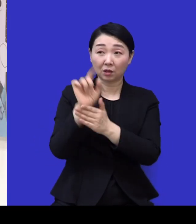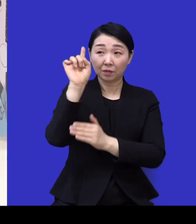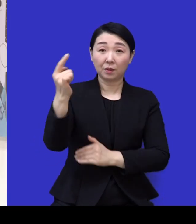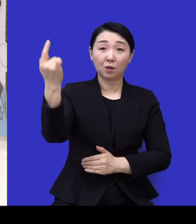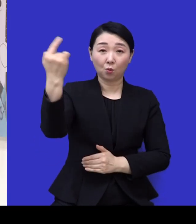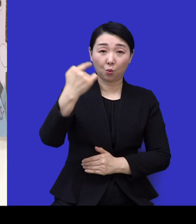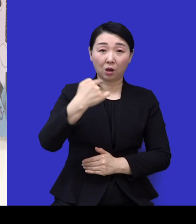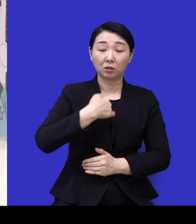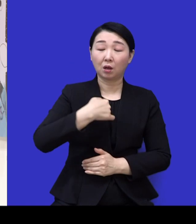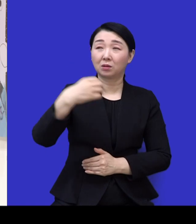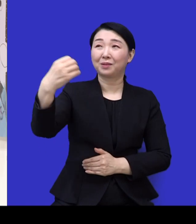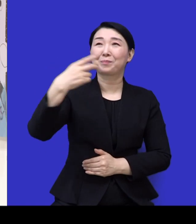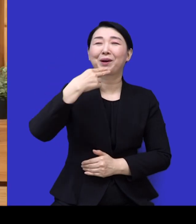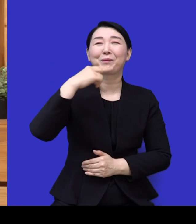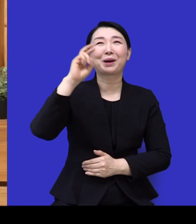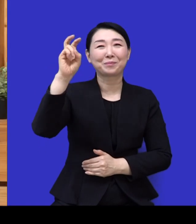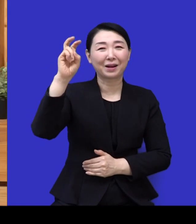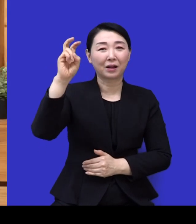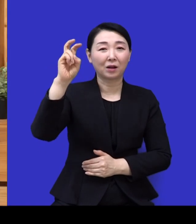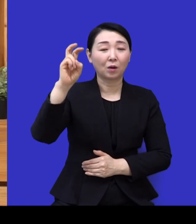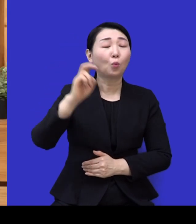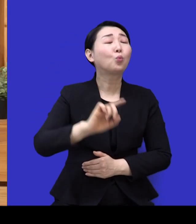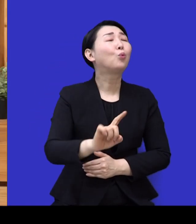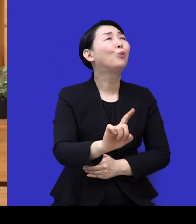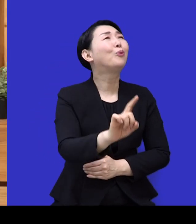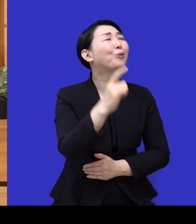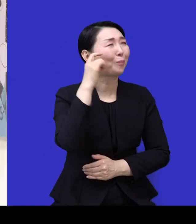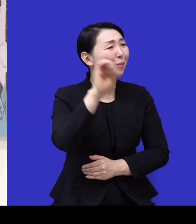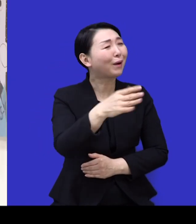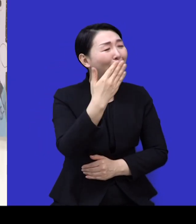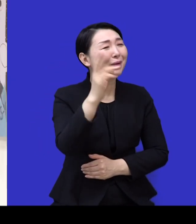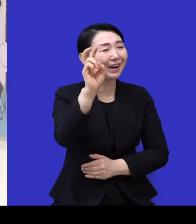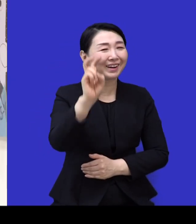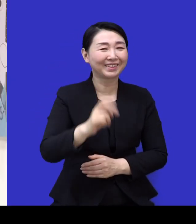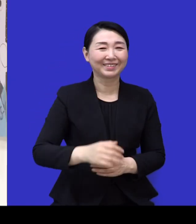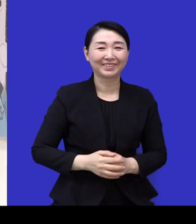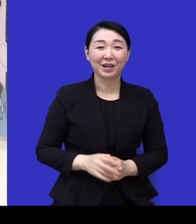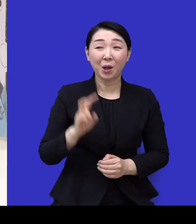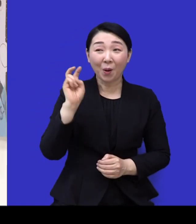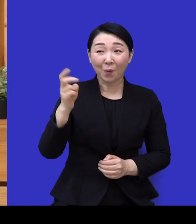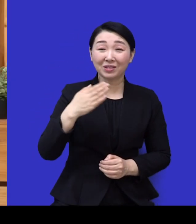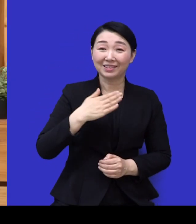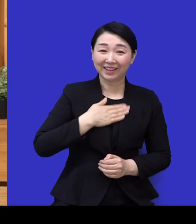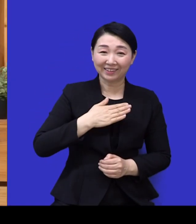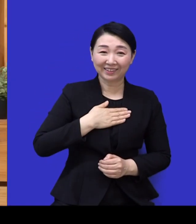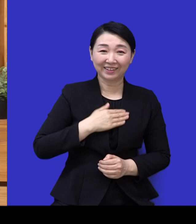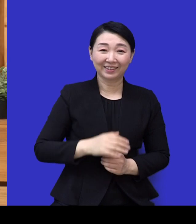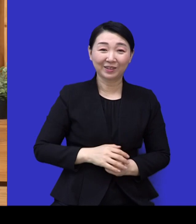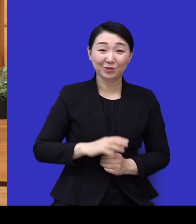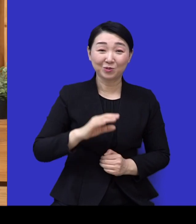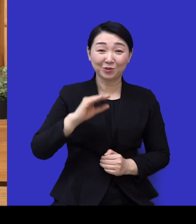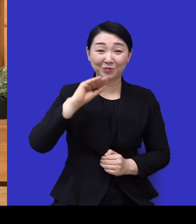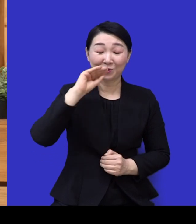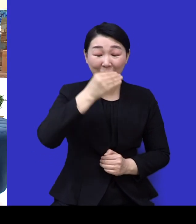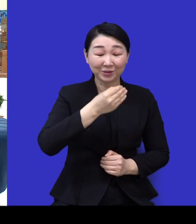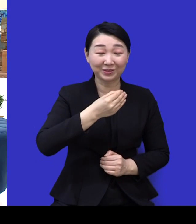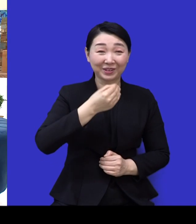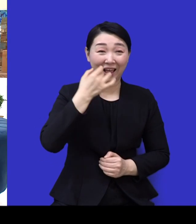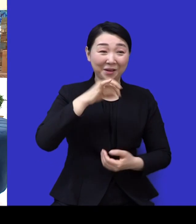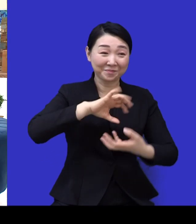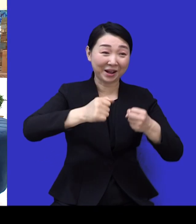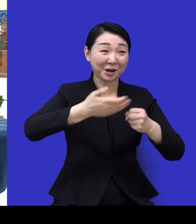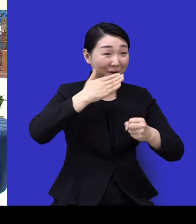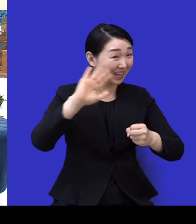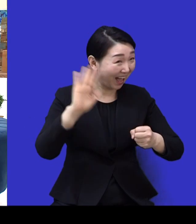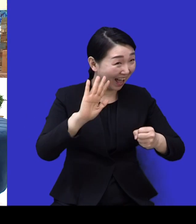뭐 저한테 말도 안 거시겠죠. 무슨 말 아, 거시겠어요. 왜요? 근데 말 거실 것 같은데. 용품 저한테 혹시 저한테 요즘 옥수수 막걸리 안 먹니? 거실